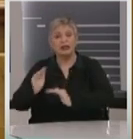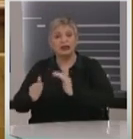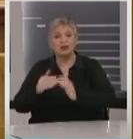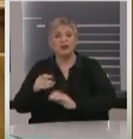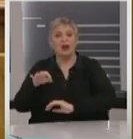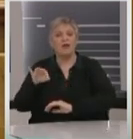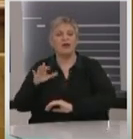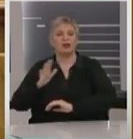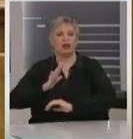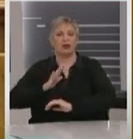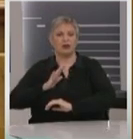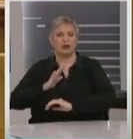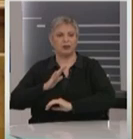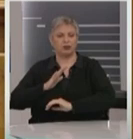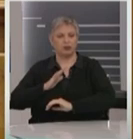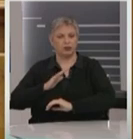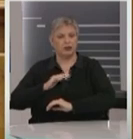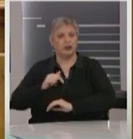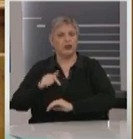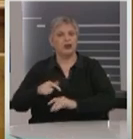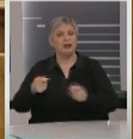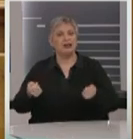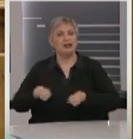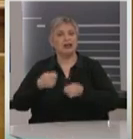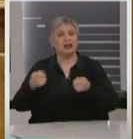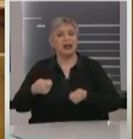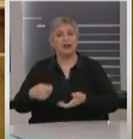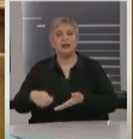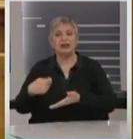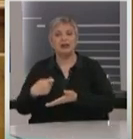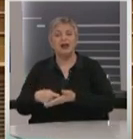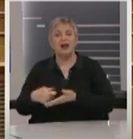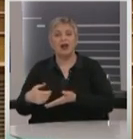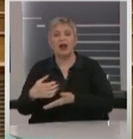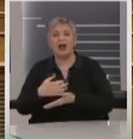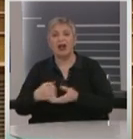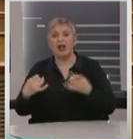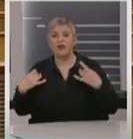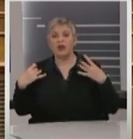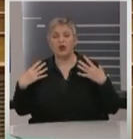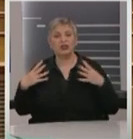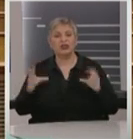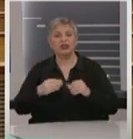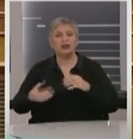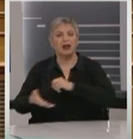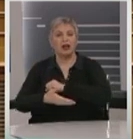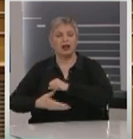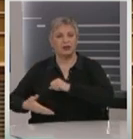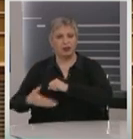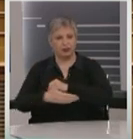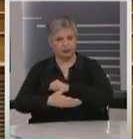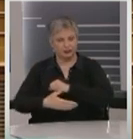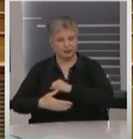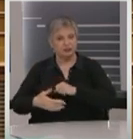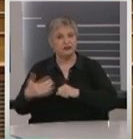Εφαρμόσαμε μέσα σε αυτές τις συνθήκες το αφορολόγητο για τους αγρότες, προστατεύοντας το εισόδημα της